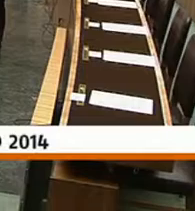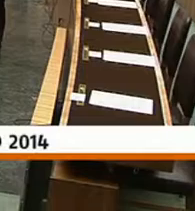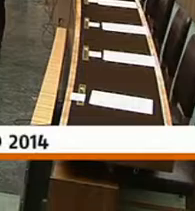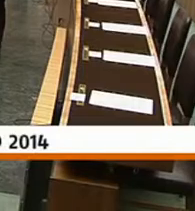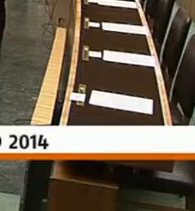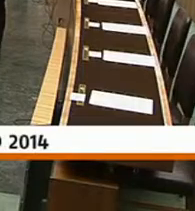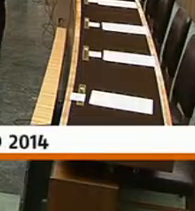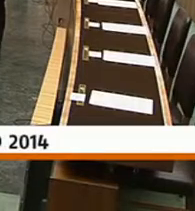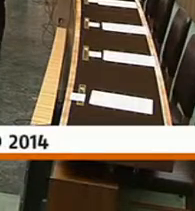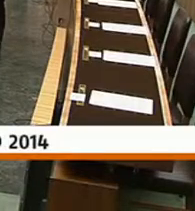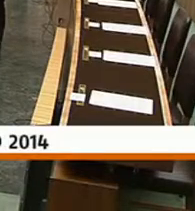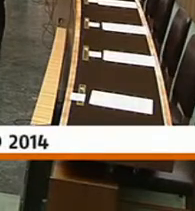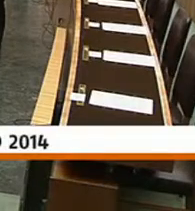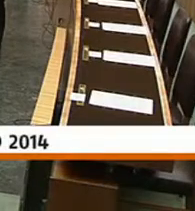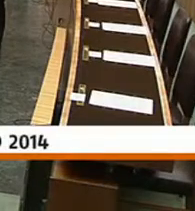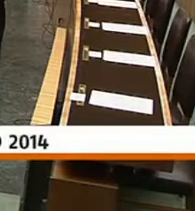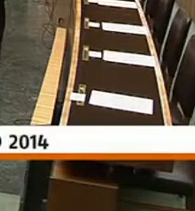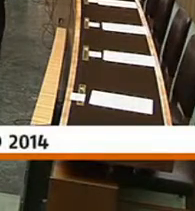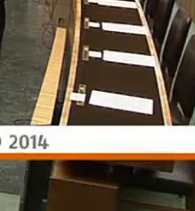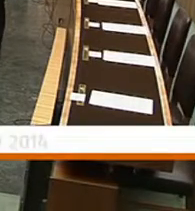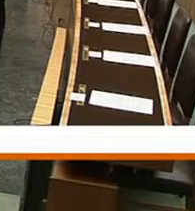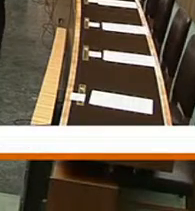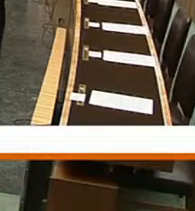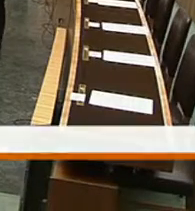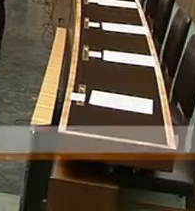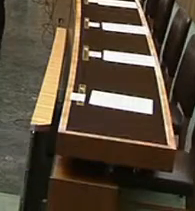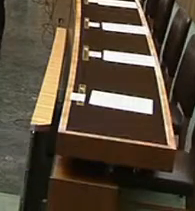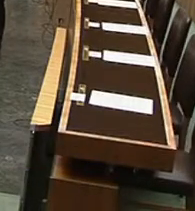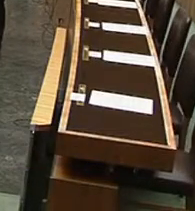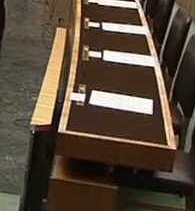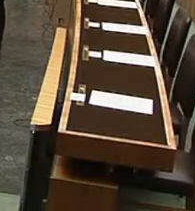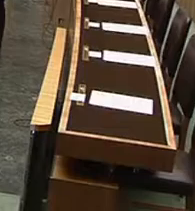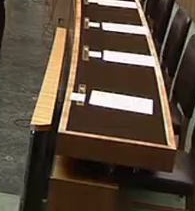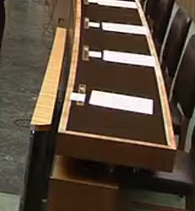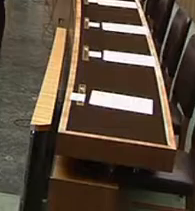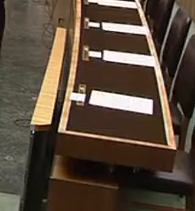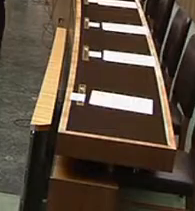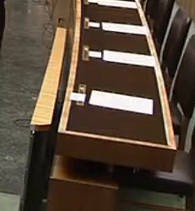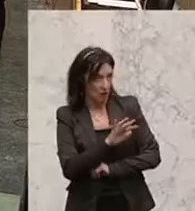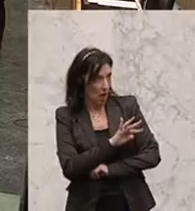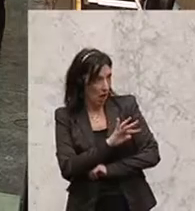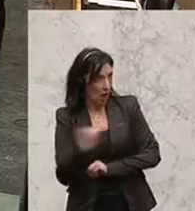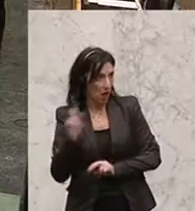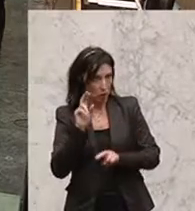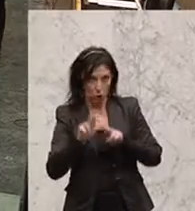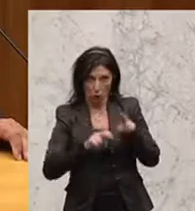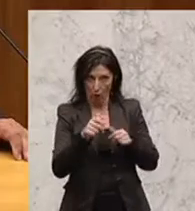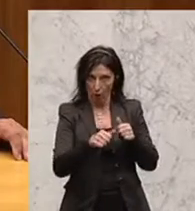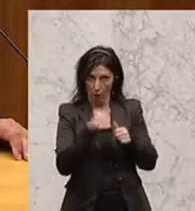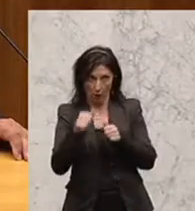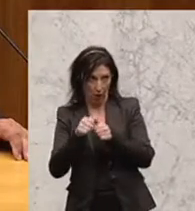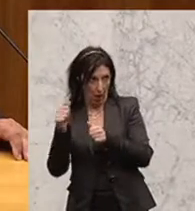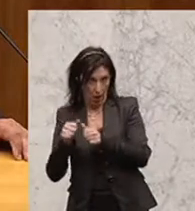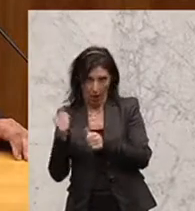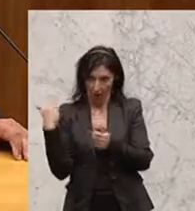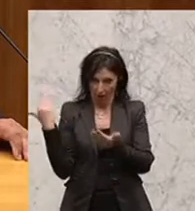eine Steuerreform sein, die rasch umgesetzt wird. Alle derzeitigen Steuermodelle, die vorgelegt